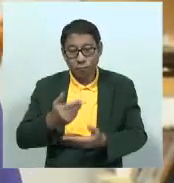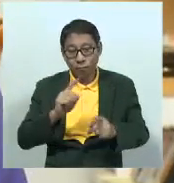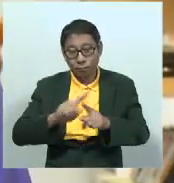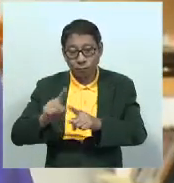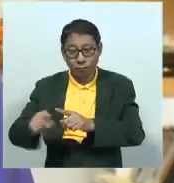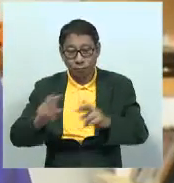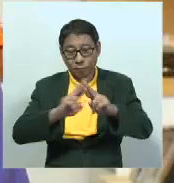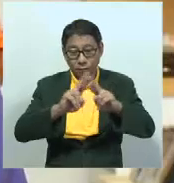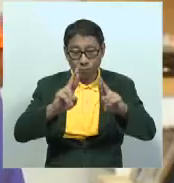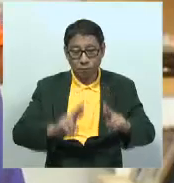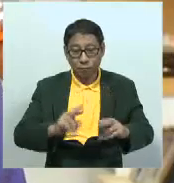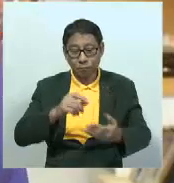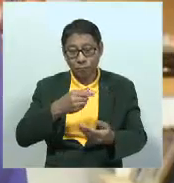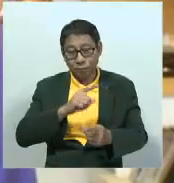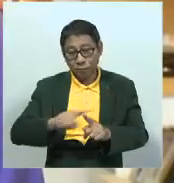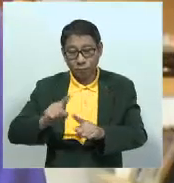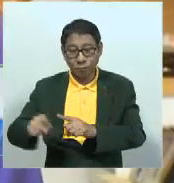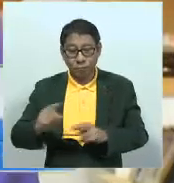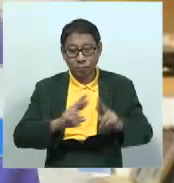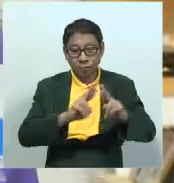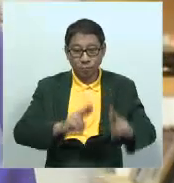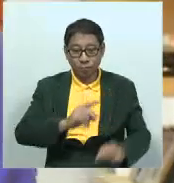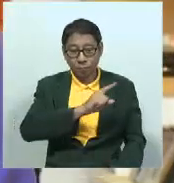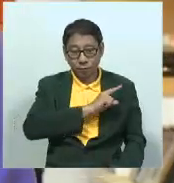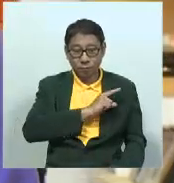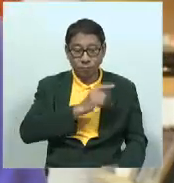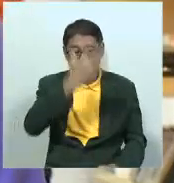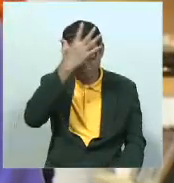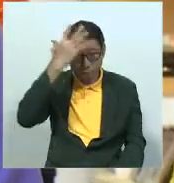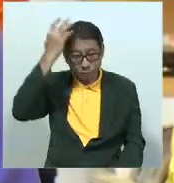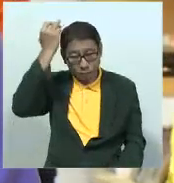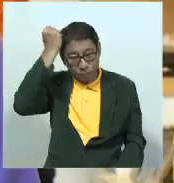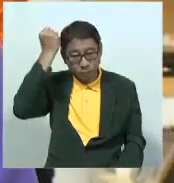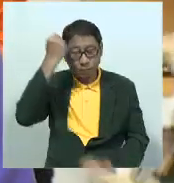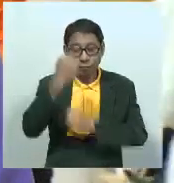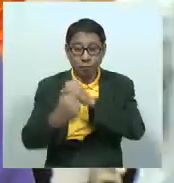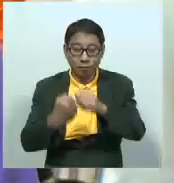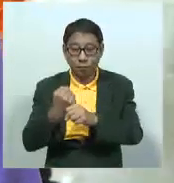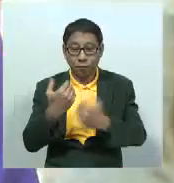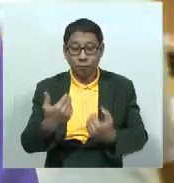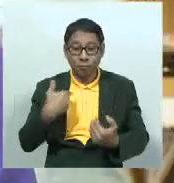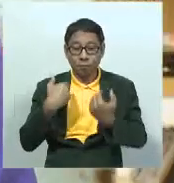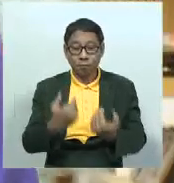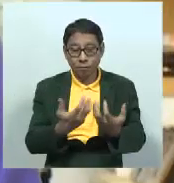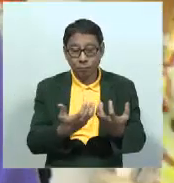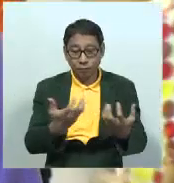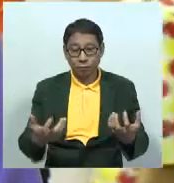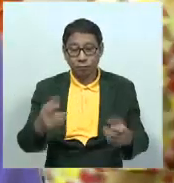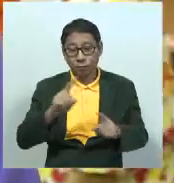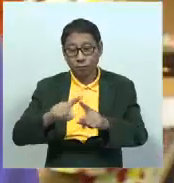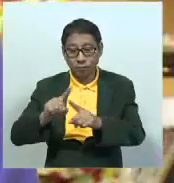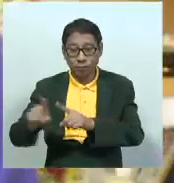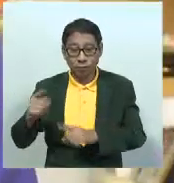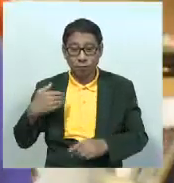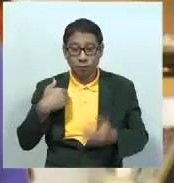ในร้านค้าต่างๆตั้งแต่ร้านค้าสวนพระองค์พึ่งพานะคะซึ่งในปีนี้เนี่ยเราก็มีผลิตภัณฑ์ Limited Edition ก็